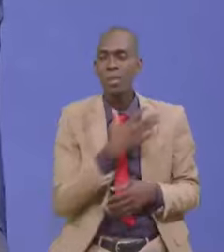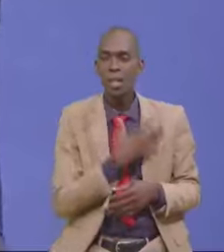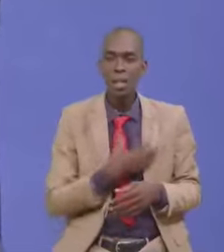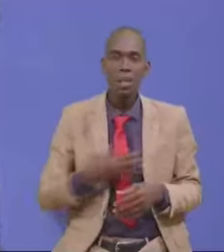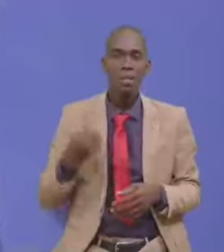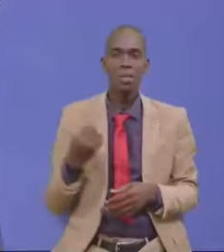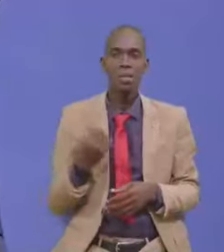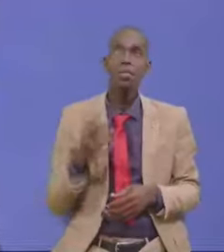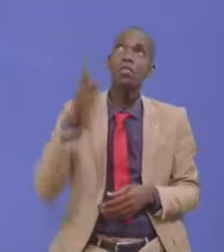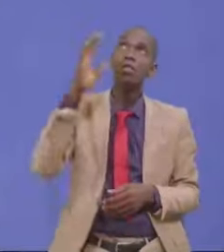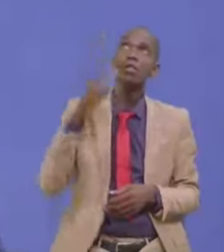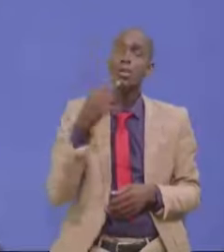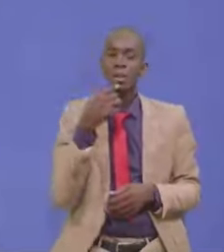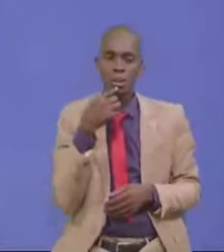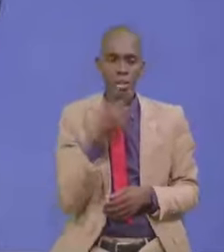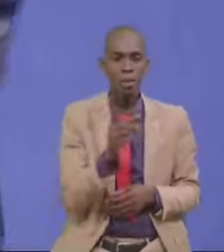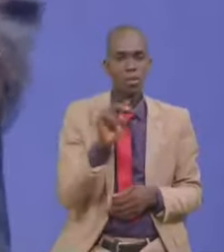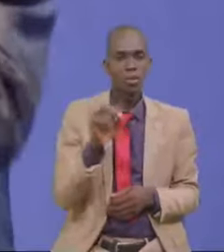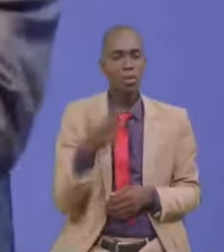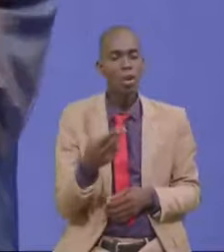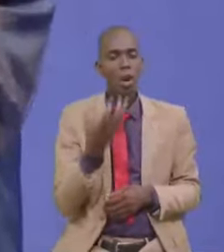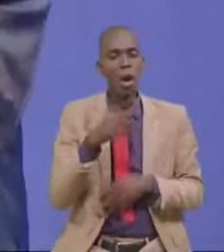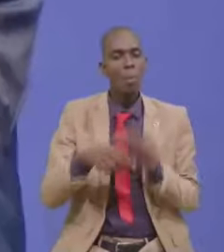On lui avait révélé la vérité des choses à venir.